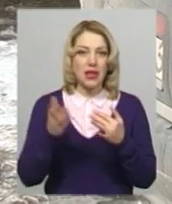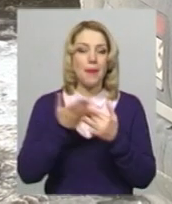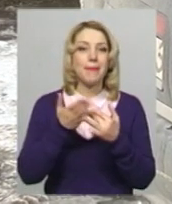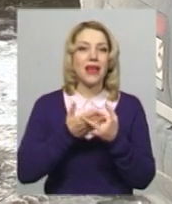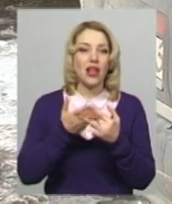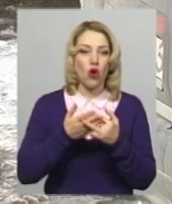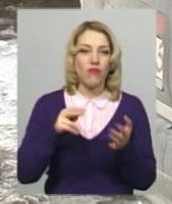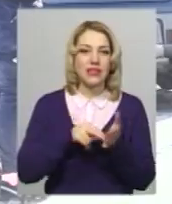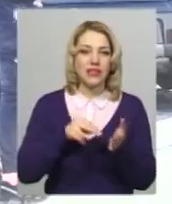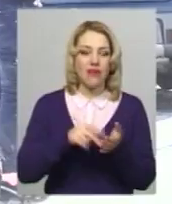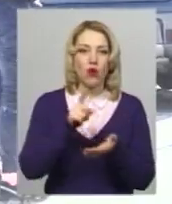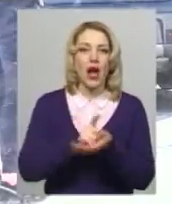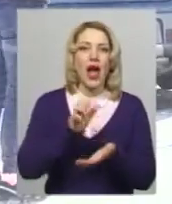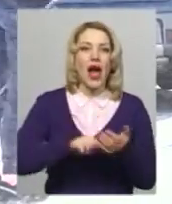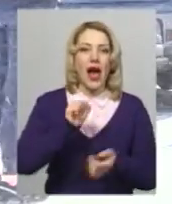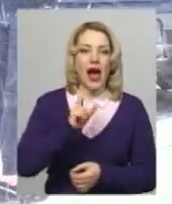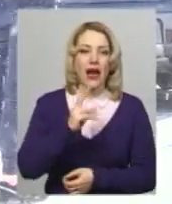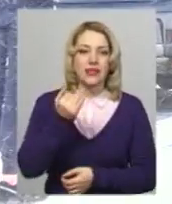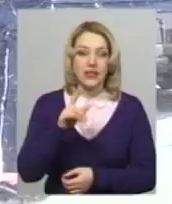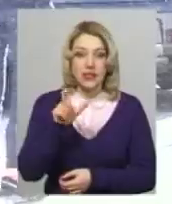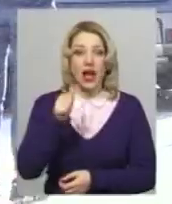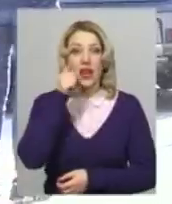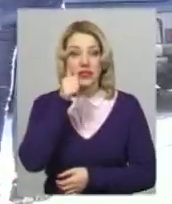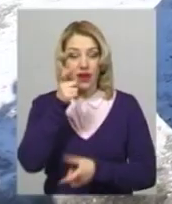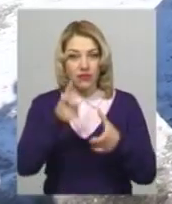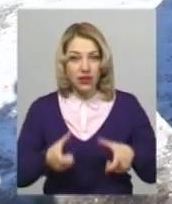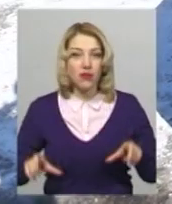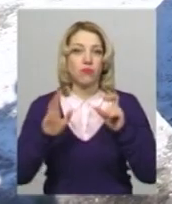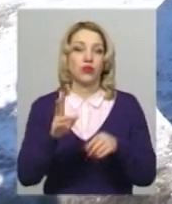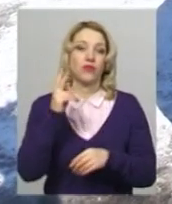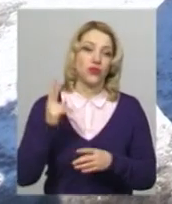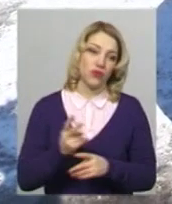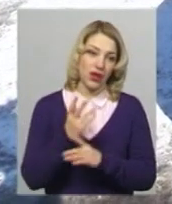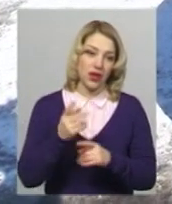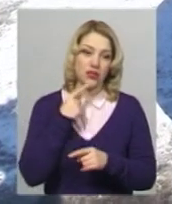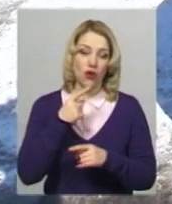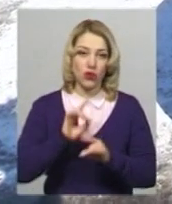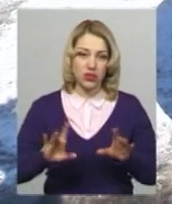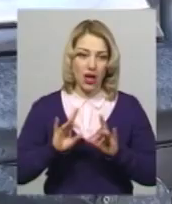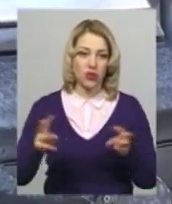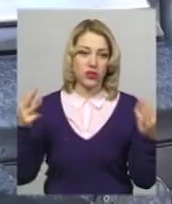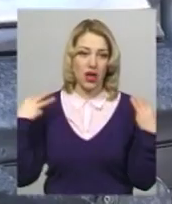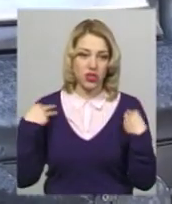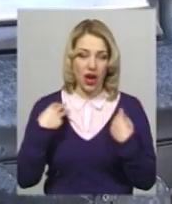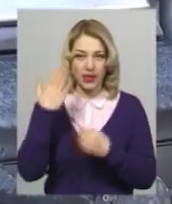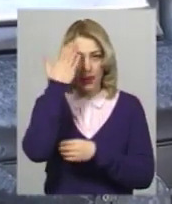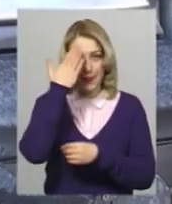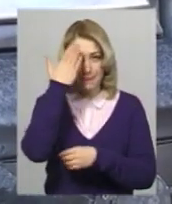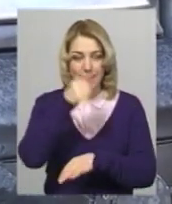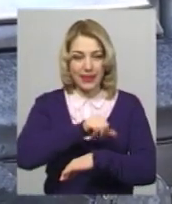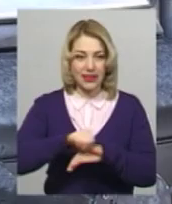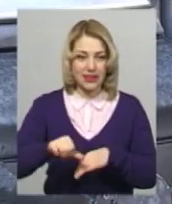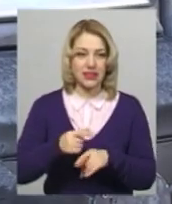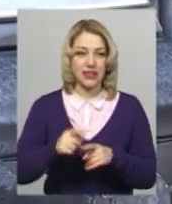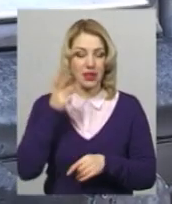пільгової ставки акцизного податку. Відзавтра вона зросте вдвічі, каже начальник відділу організації митного контролю та оформлення хмельницької митниці